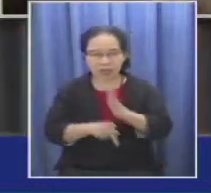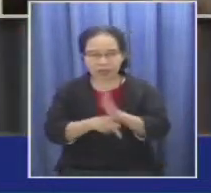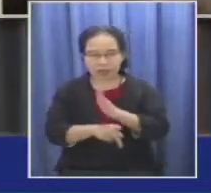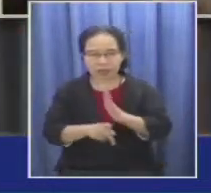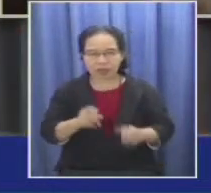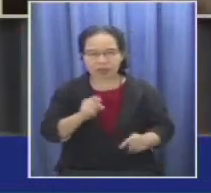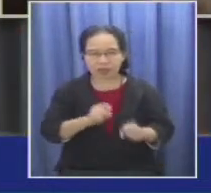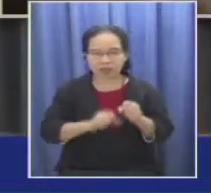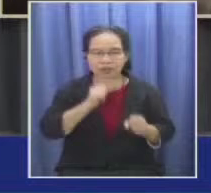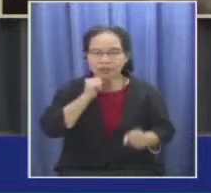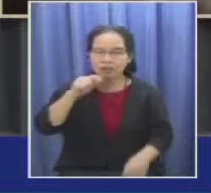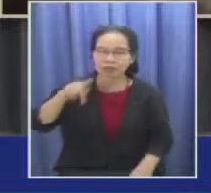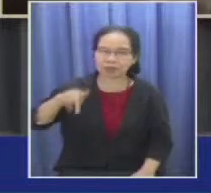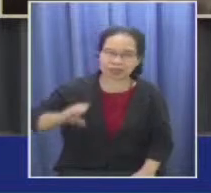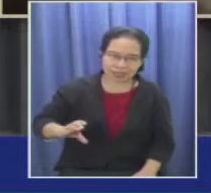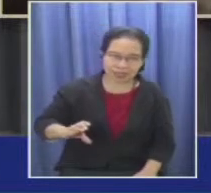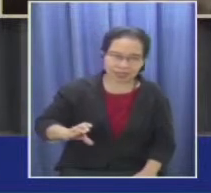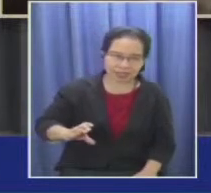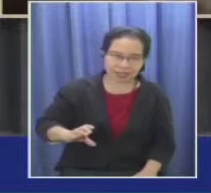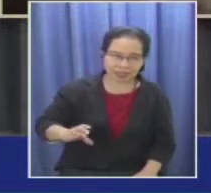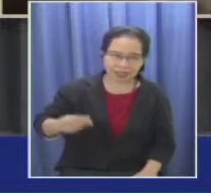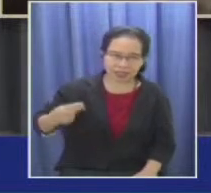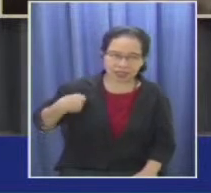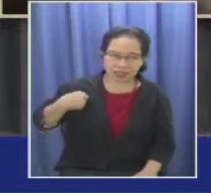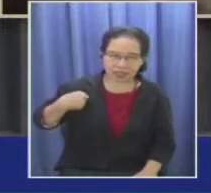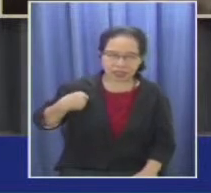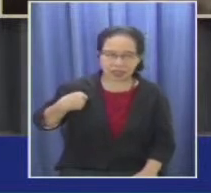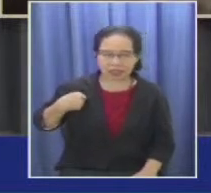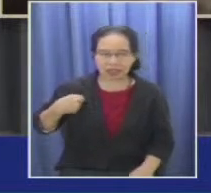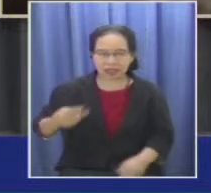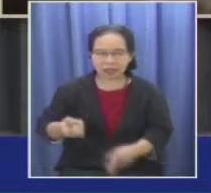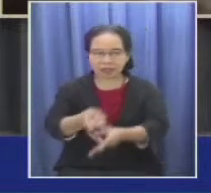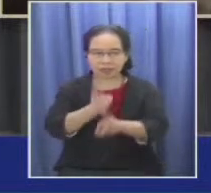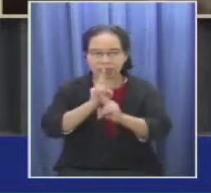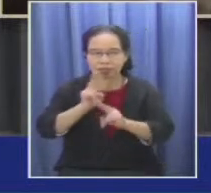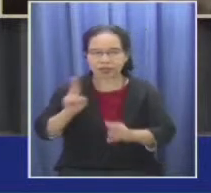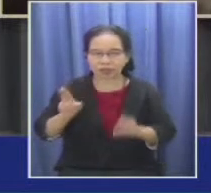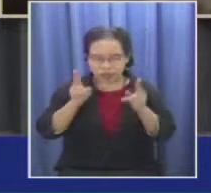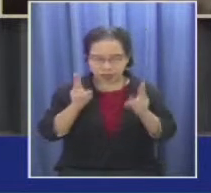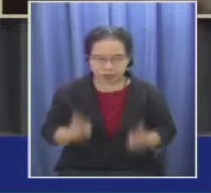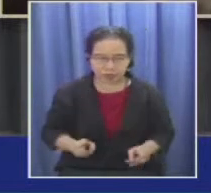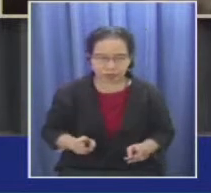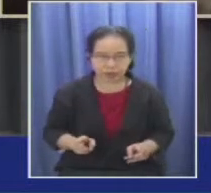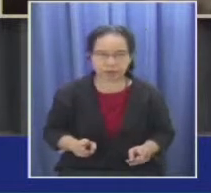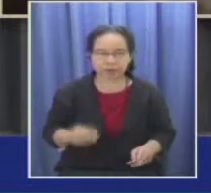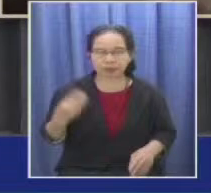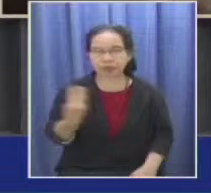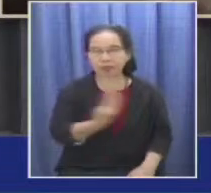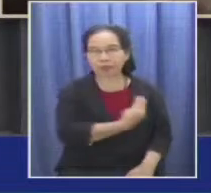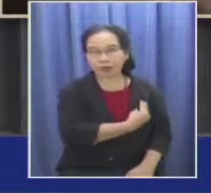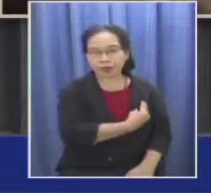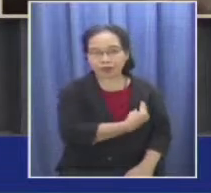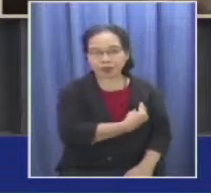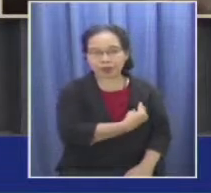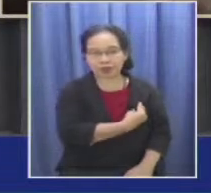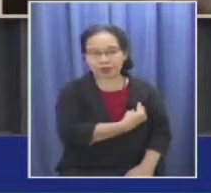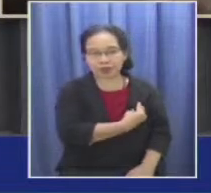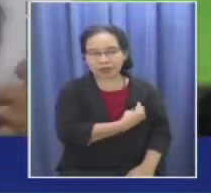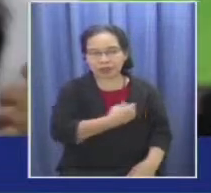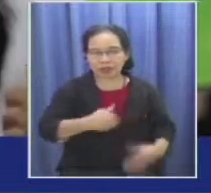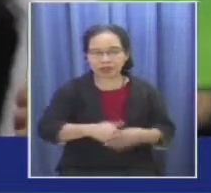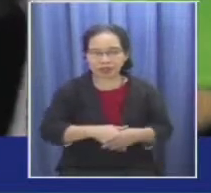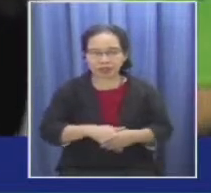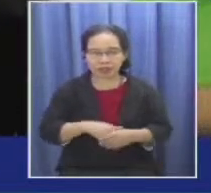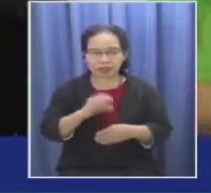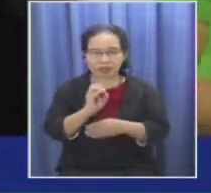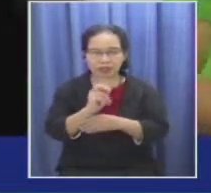Sa pi sifo yi omo yo ma so me kere me. Na assembly man no wo ho no na ma ho kwan mo ma me kye me. Sa ko